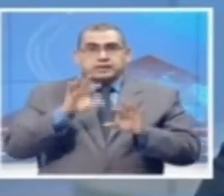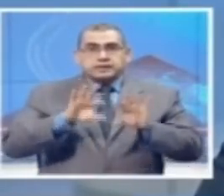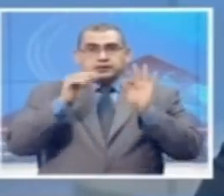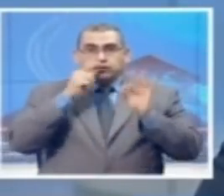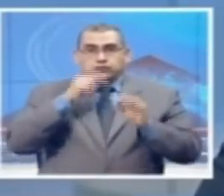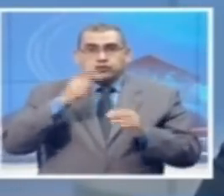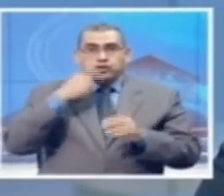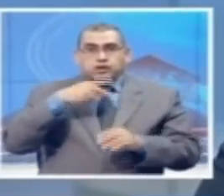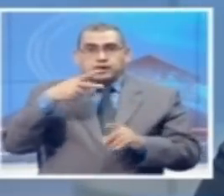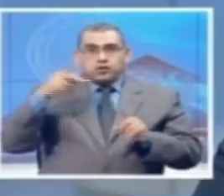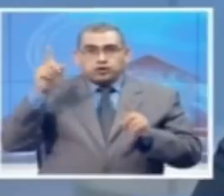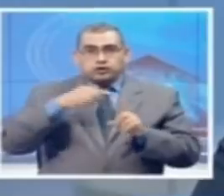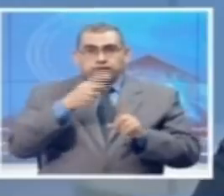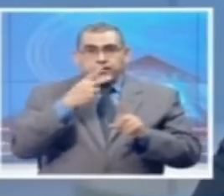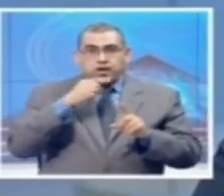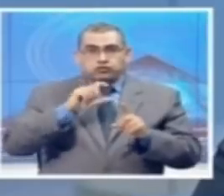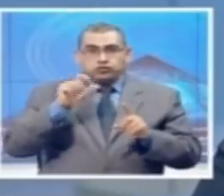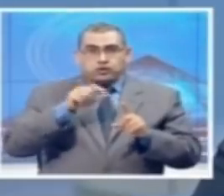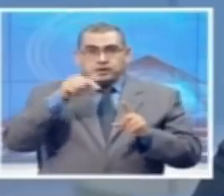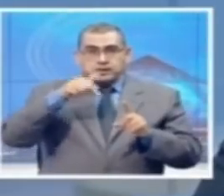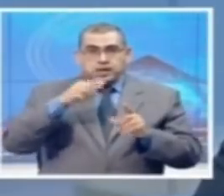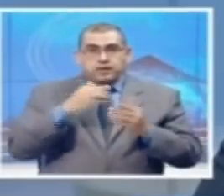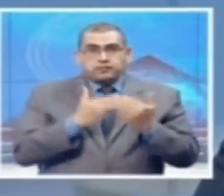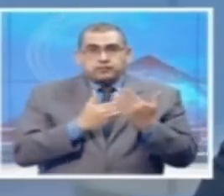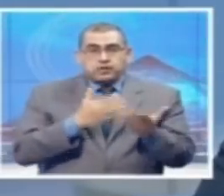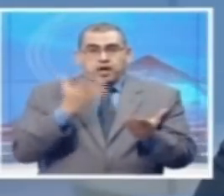28 من شهر يونيو المقبل تسلم